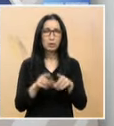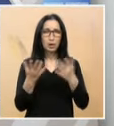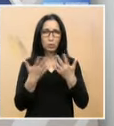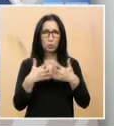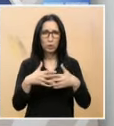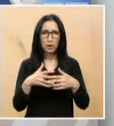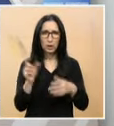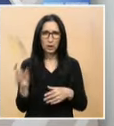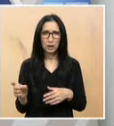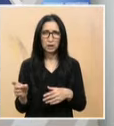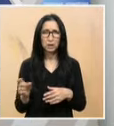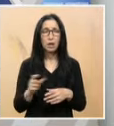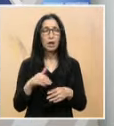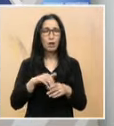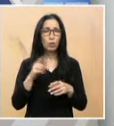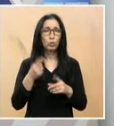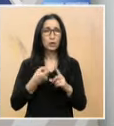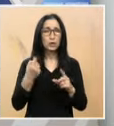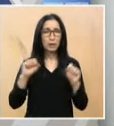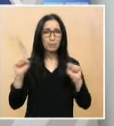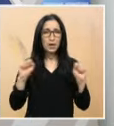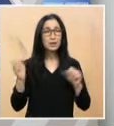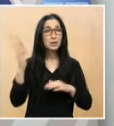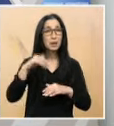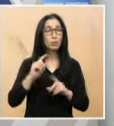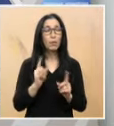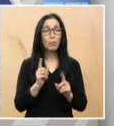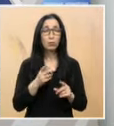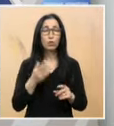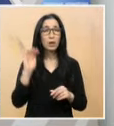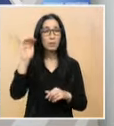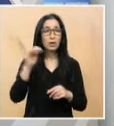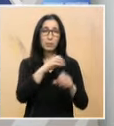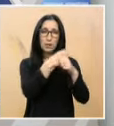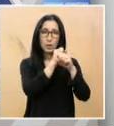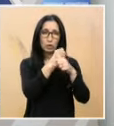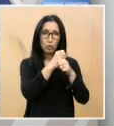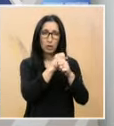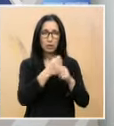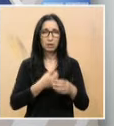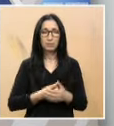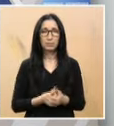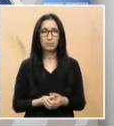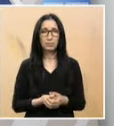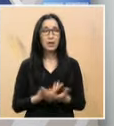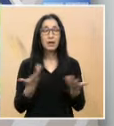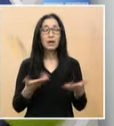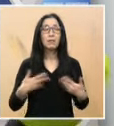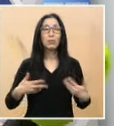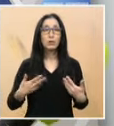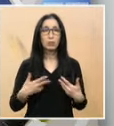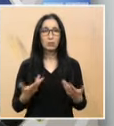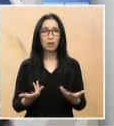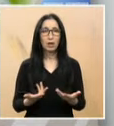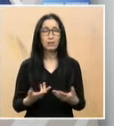Излизаме като техници от гимназията, а след това можем да сме и инженери с висше образование.